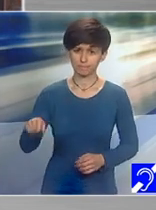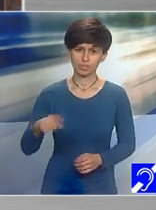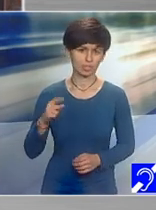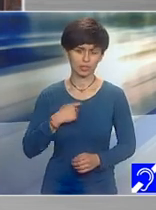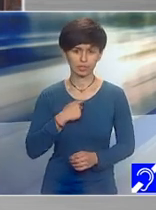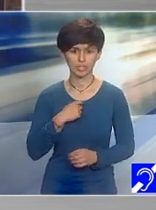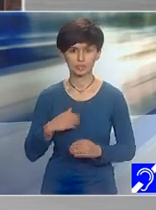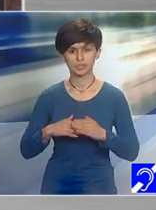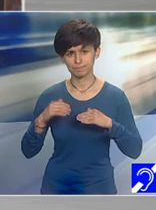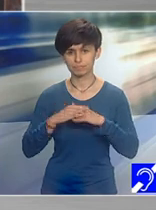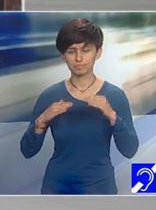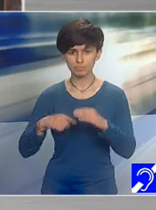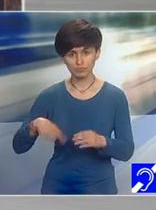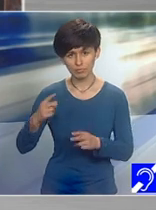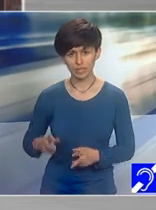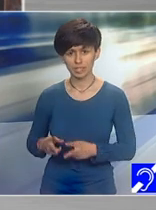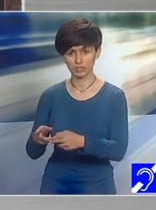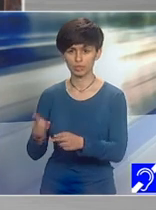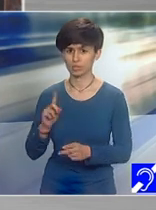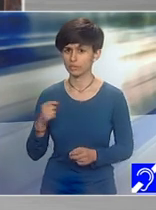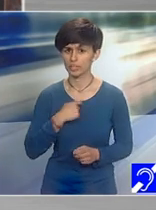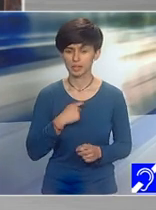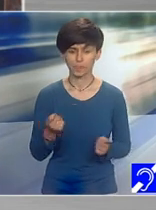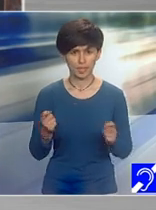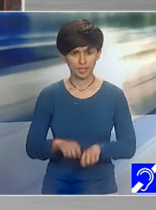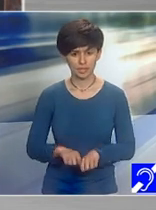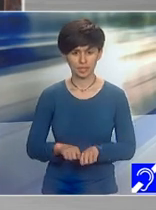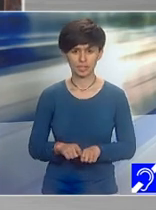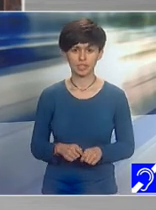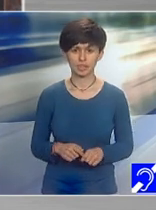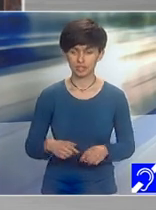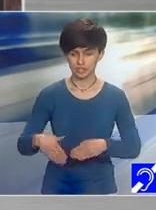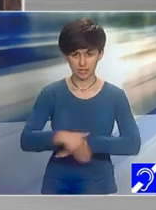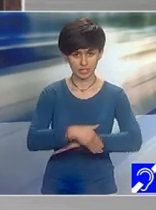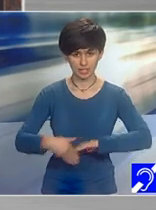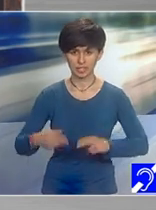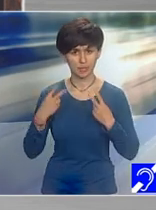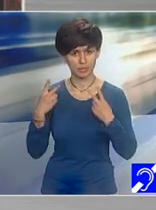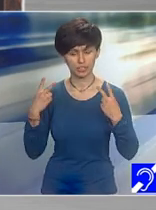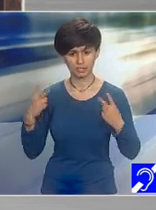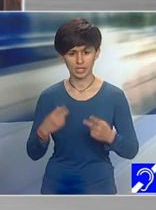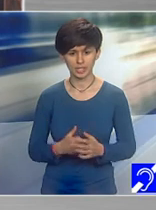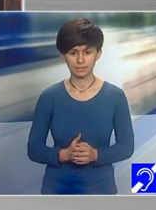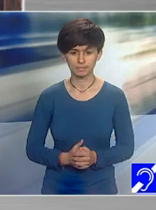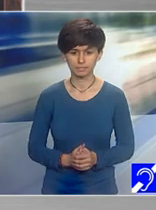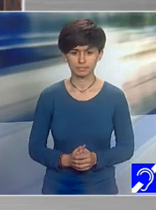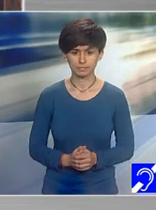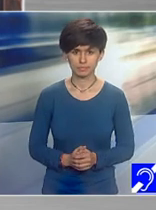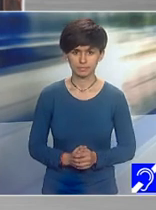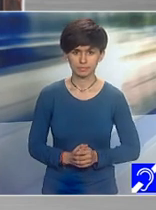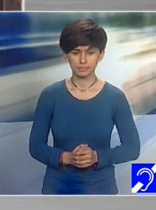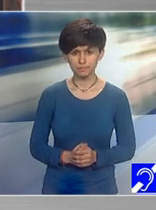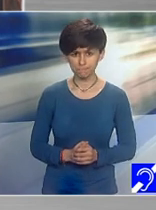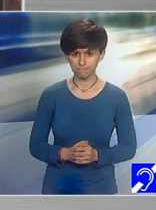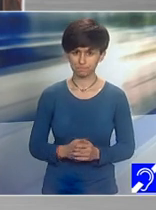drumuri, nu putem închide la ora actuală eroilor cum ar vrea unii alții, cu toate că ar fi foarte